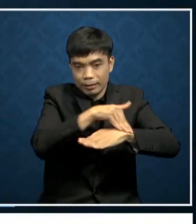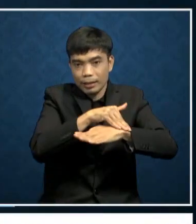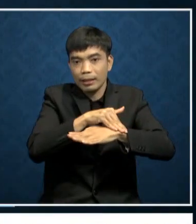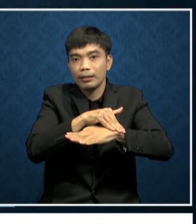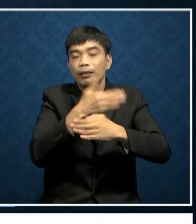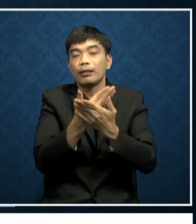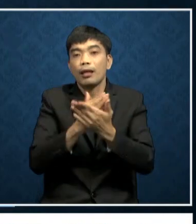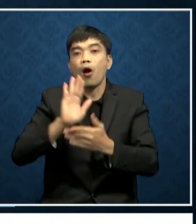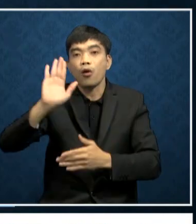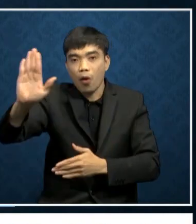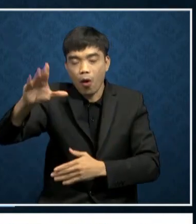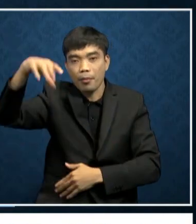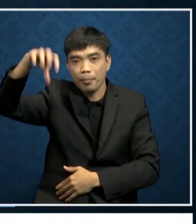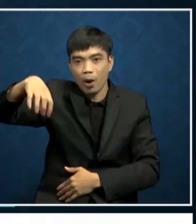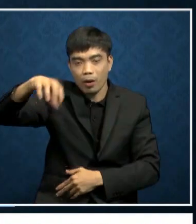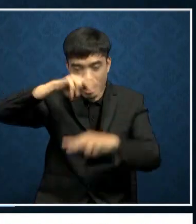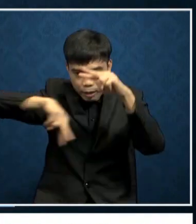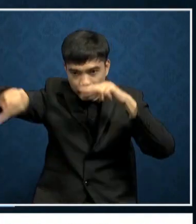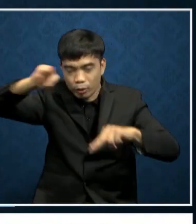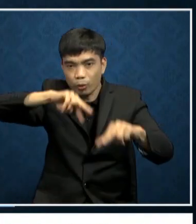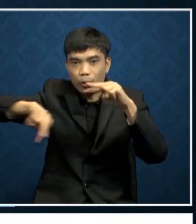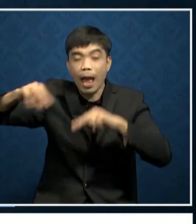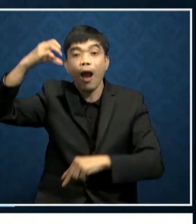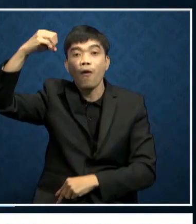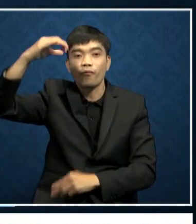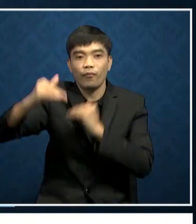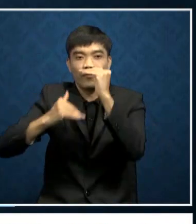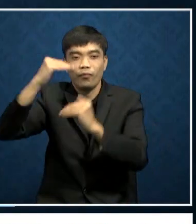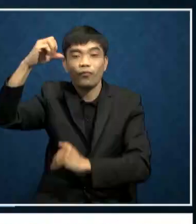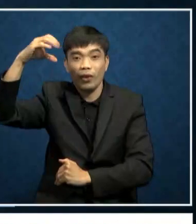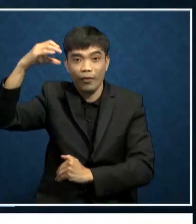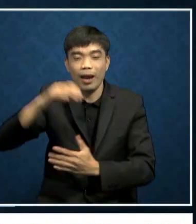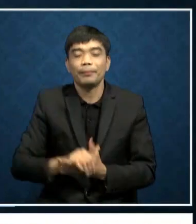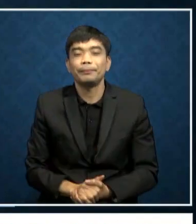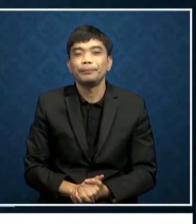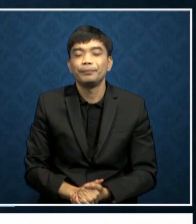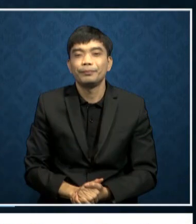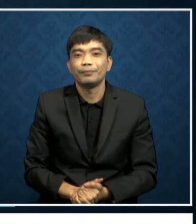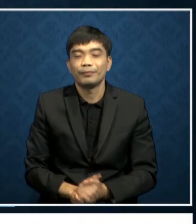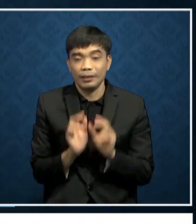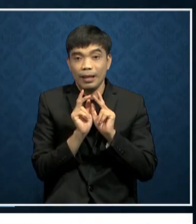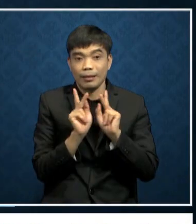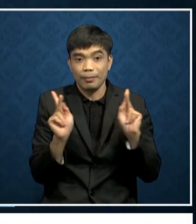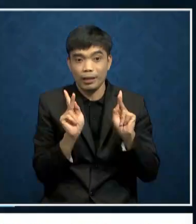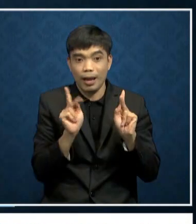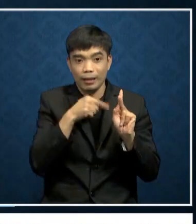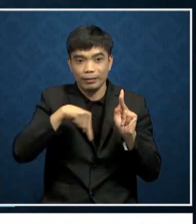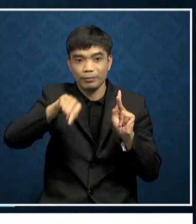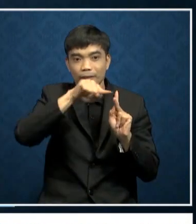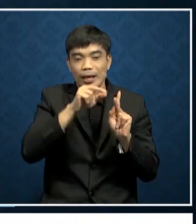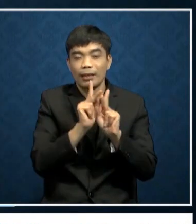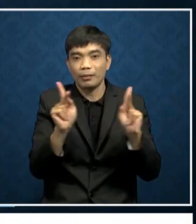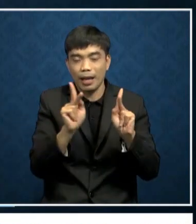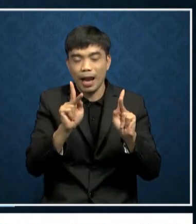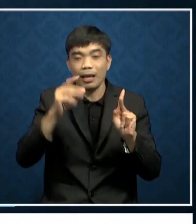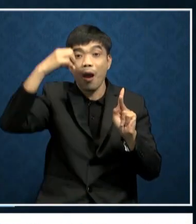คณะกรรมการกำกับกิจกรรมพลังงานและกองทุนพัฒนาไฟฟ้าคณะกรรมการเอ่อพลังงาน